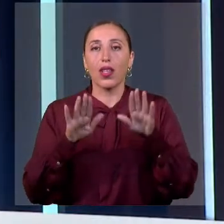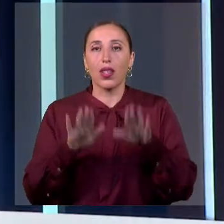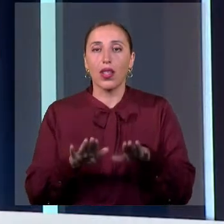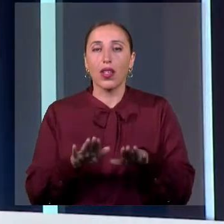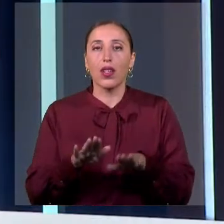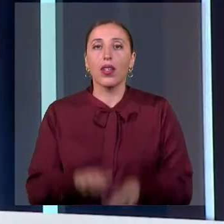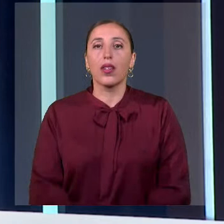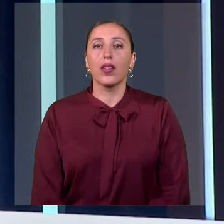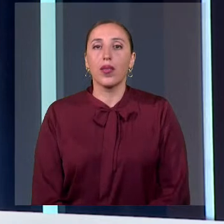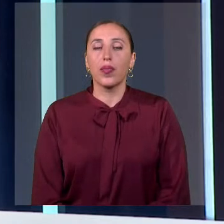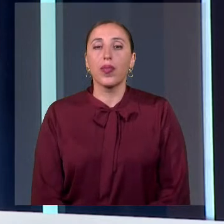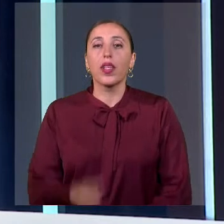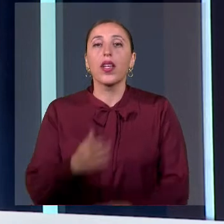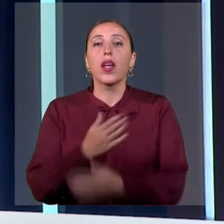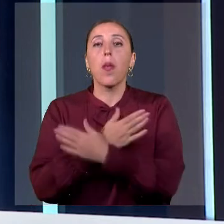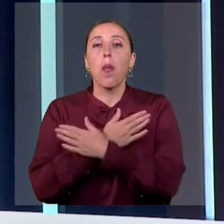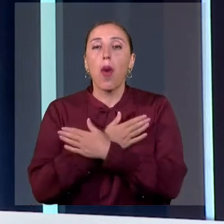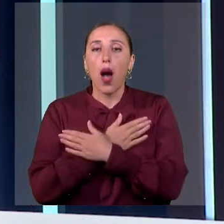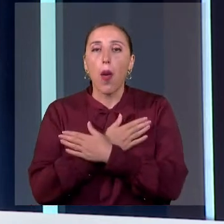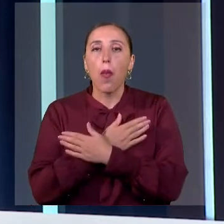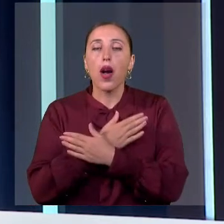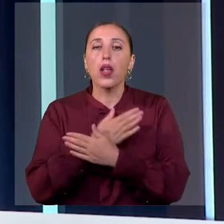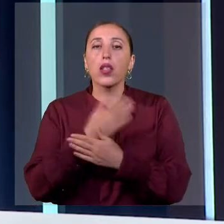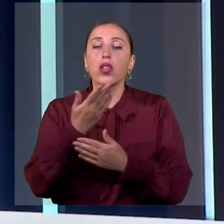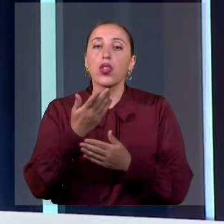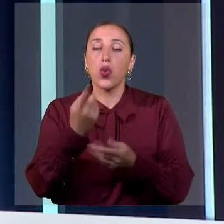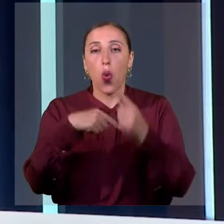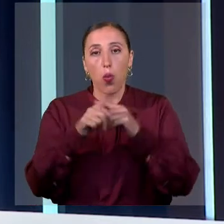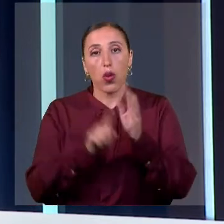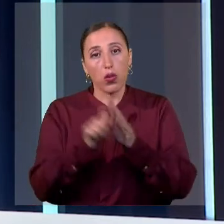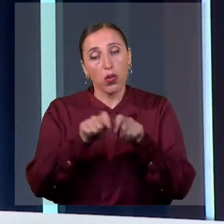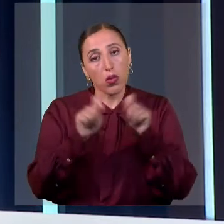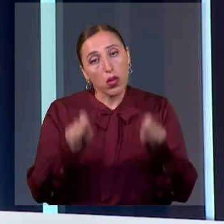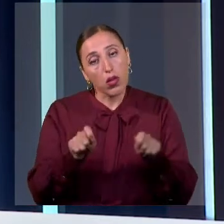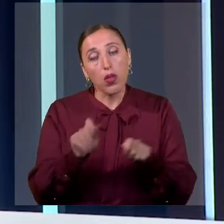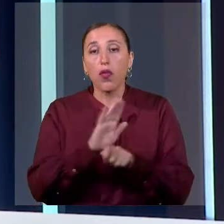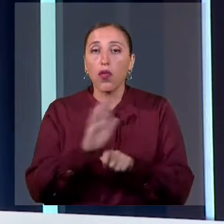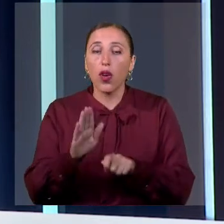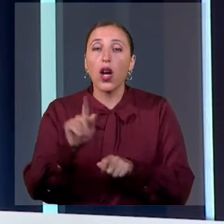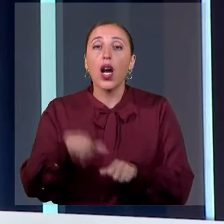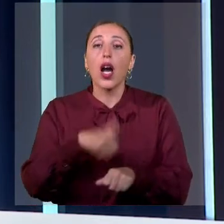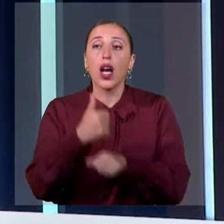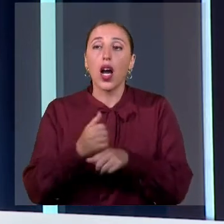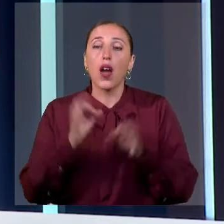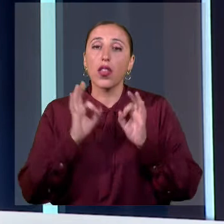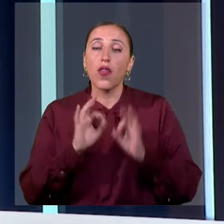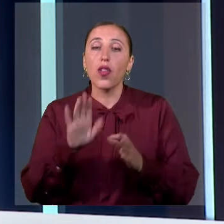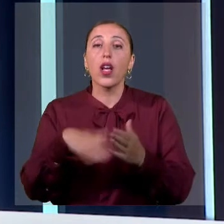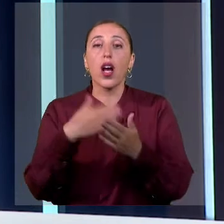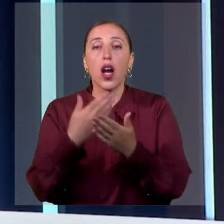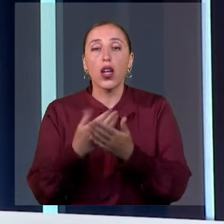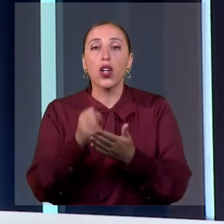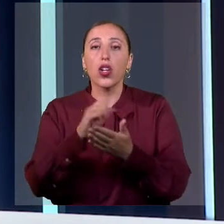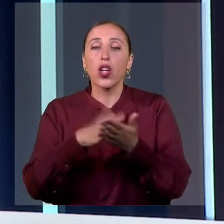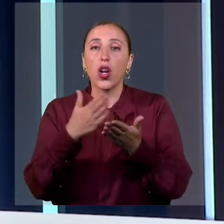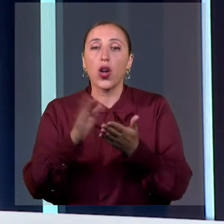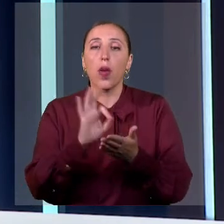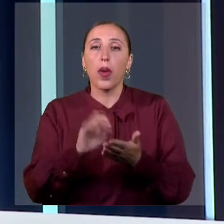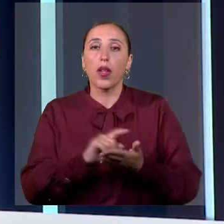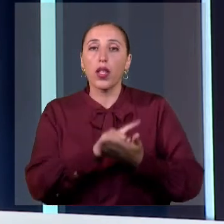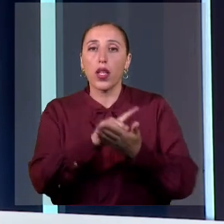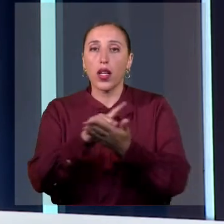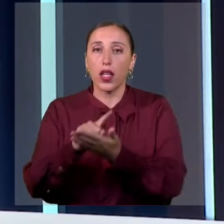Վերականգնել մահապատիժը, թե ոչ, հեռացող գլխավոր դատախազի առաջարկը շարունակում է թեժ քննարկումների առարկա մնալ։